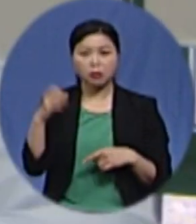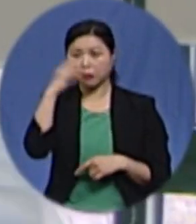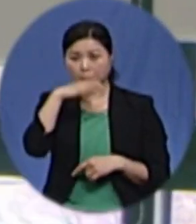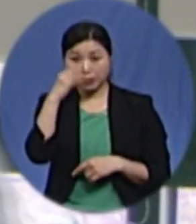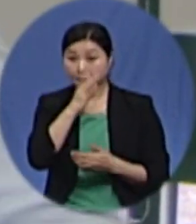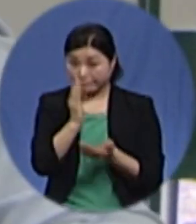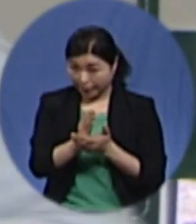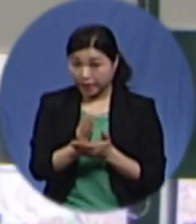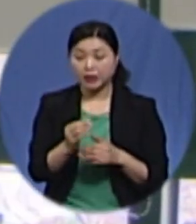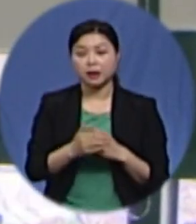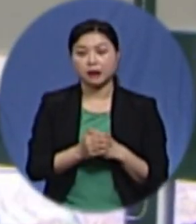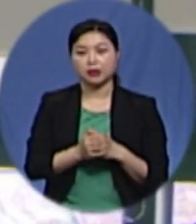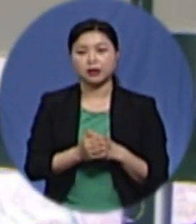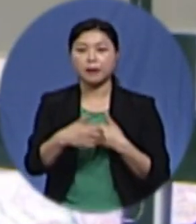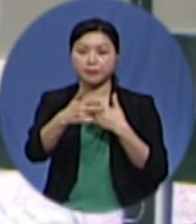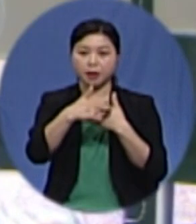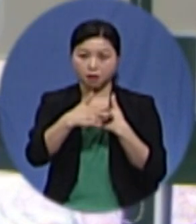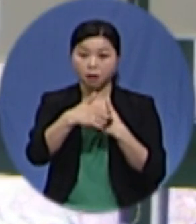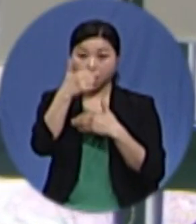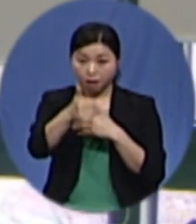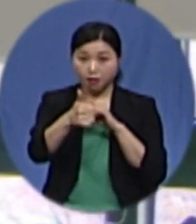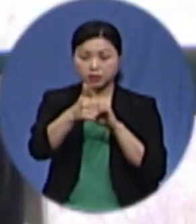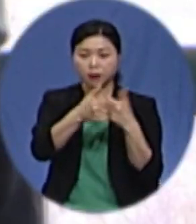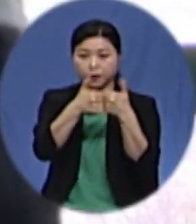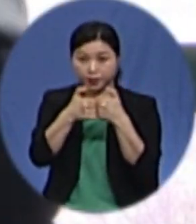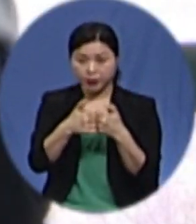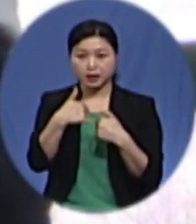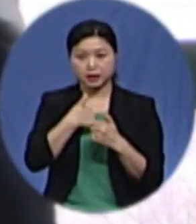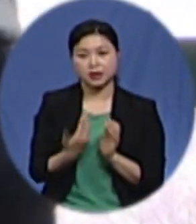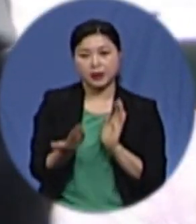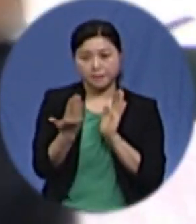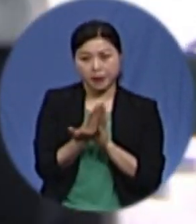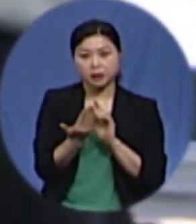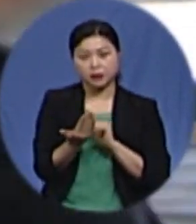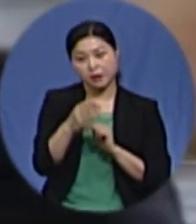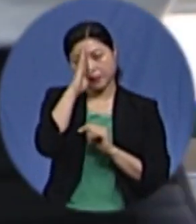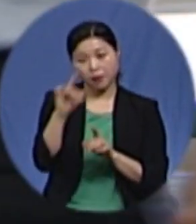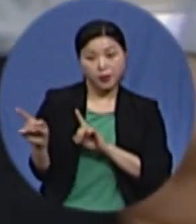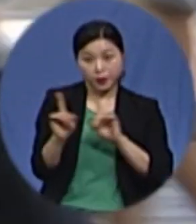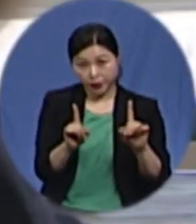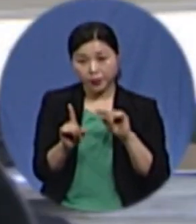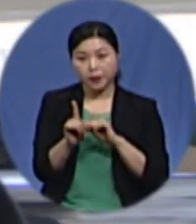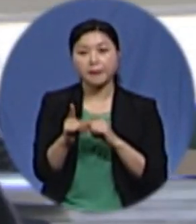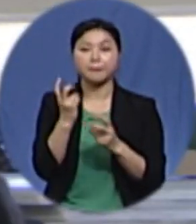마시고 전문의와 상담해 자신에게 맞는 치료법을 찾아보시길 바랍니다.